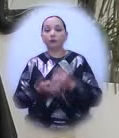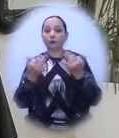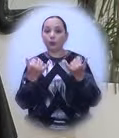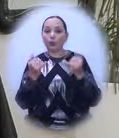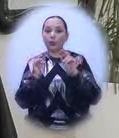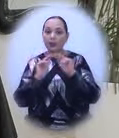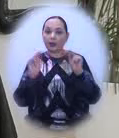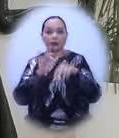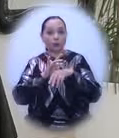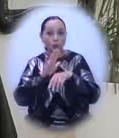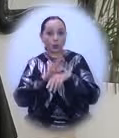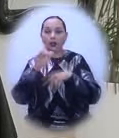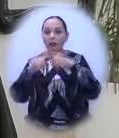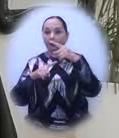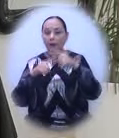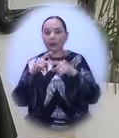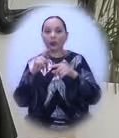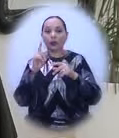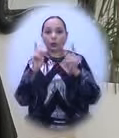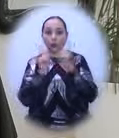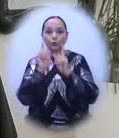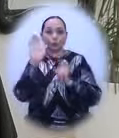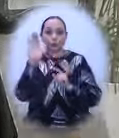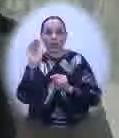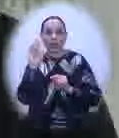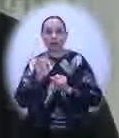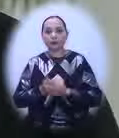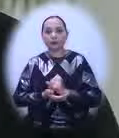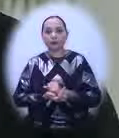Bugünkü dersimiz tugadi. Keyingi darsda ko'rishguncha, xayr.